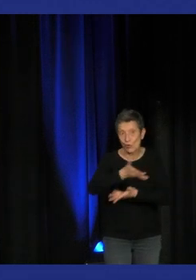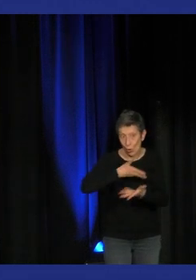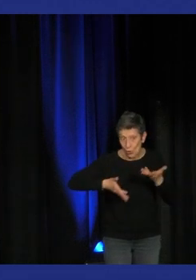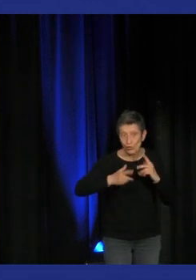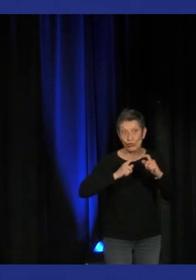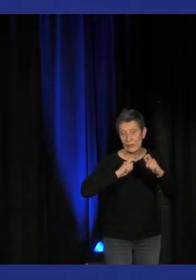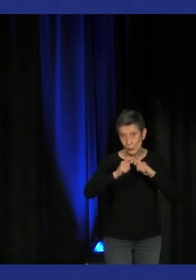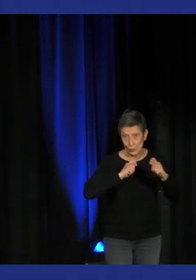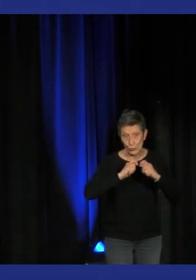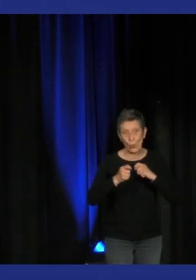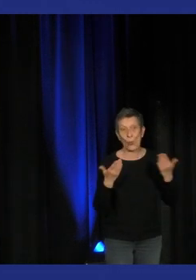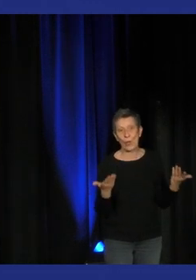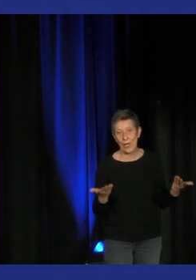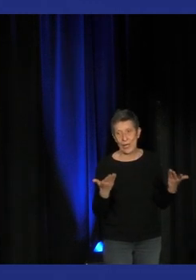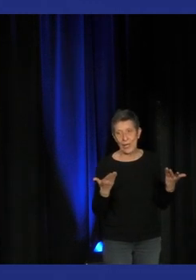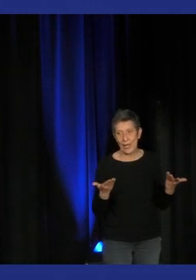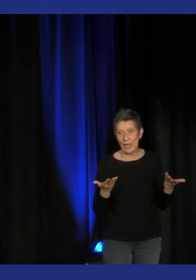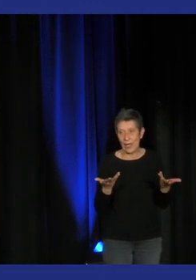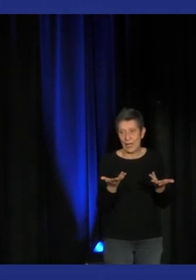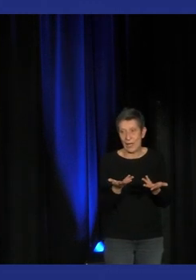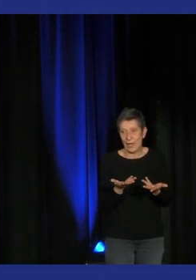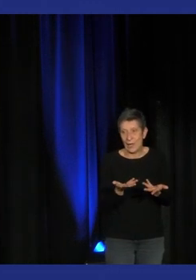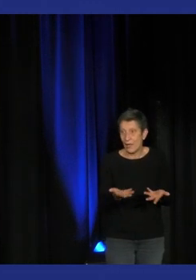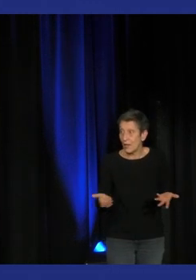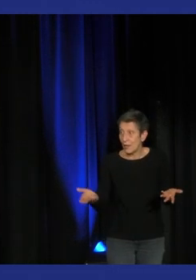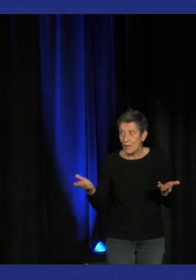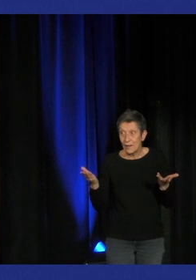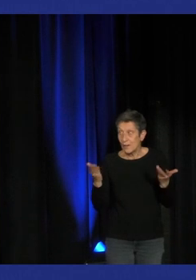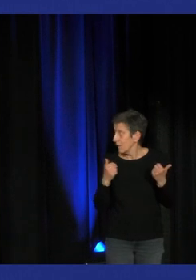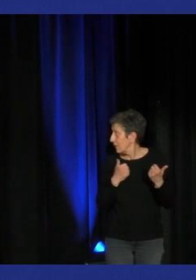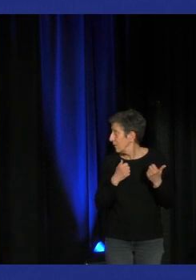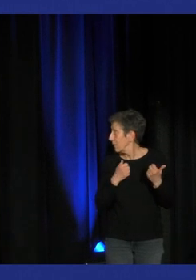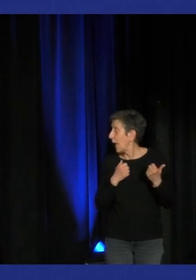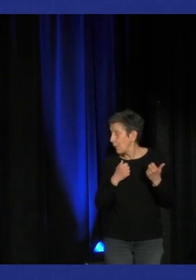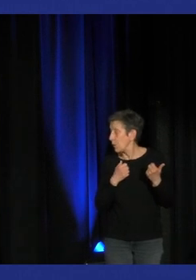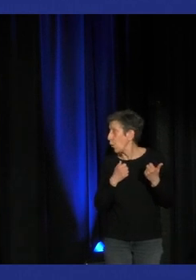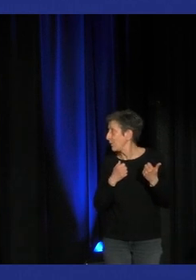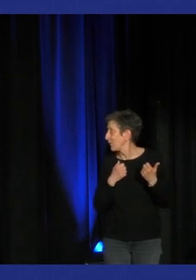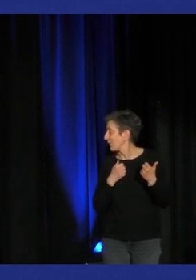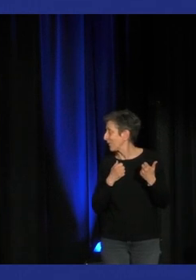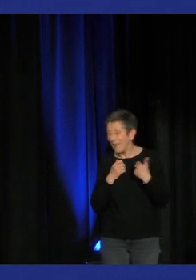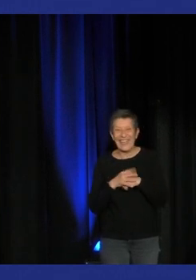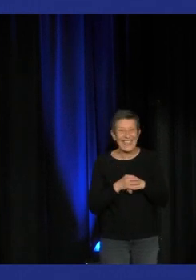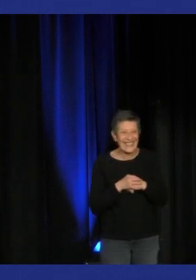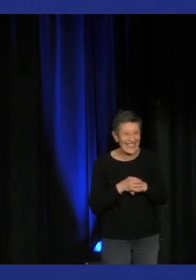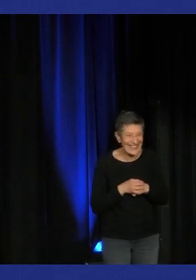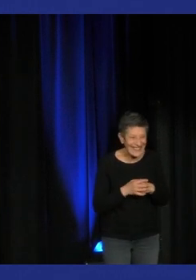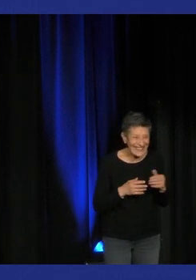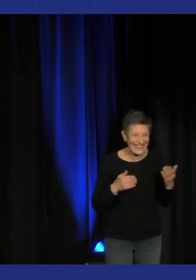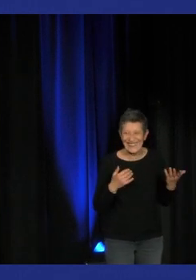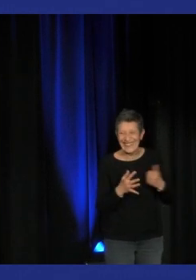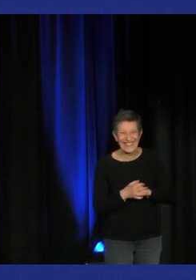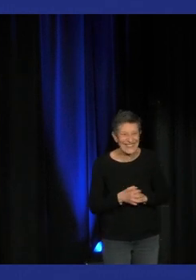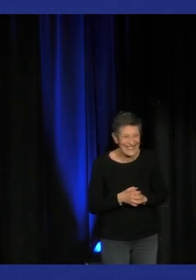de discussion et on vous donnera aussi la parole. Est-ce que ça va? Je parle pas trop vite pour le... Un peu. Bonjour. Je m'en